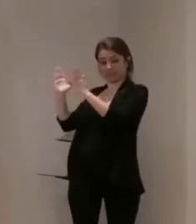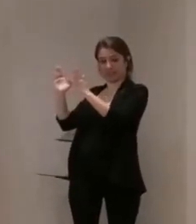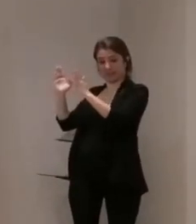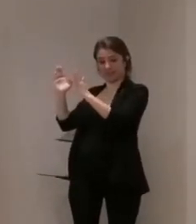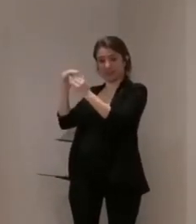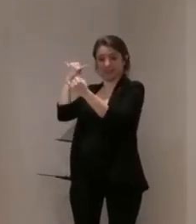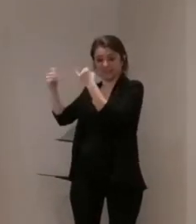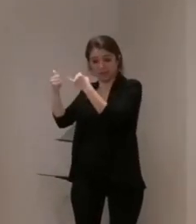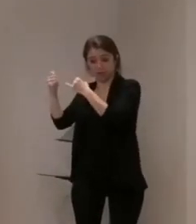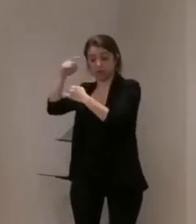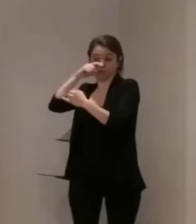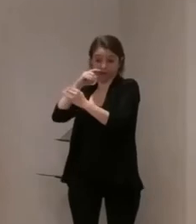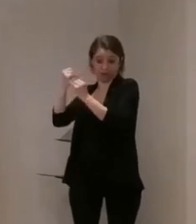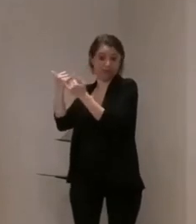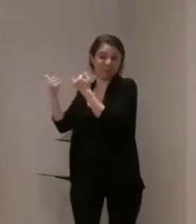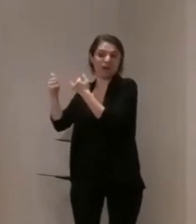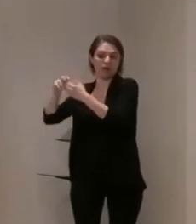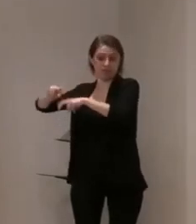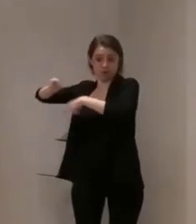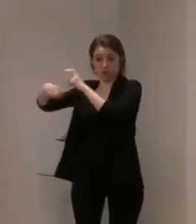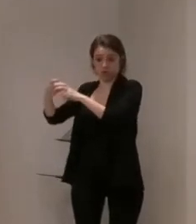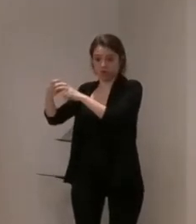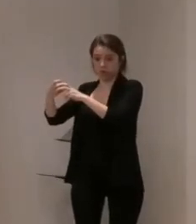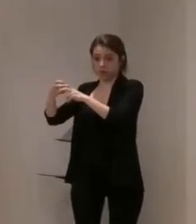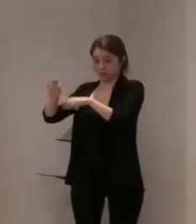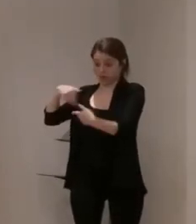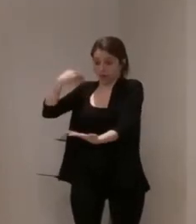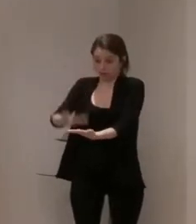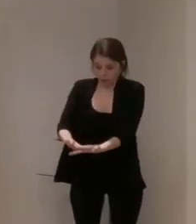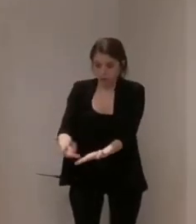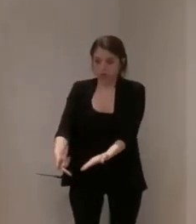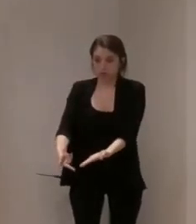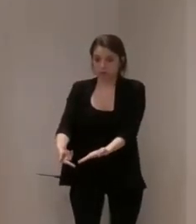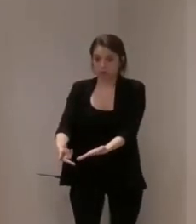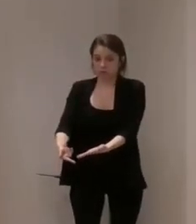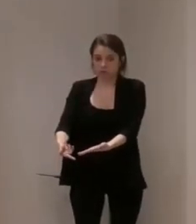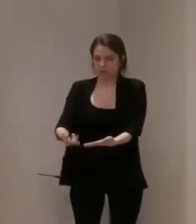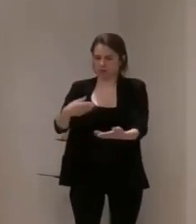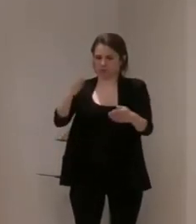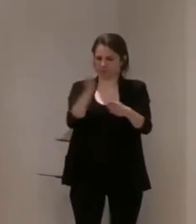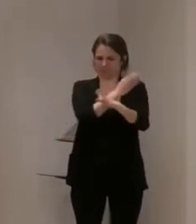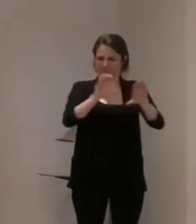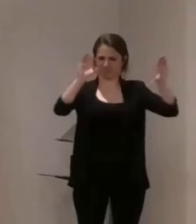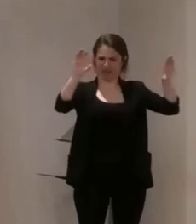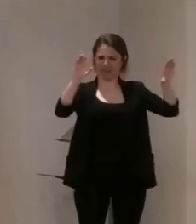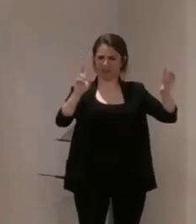mateix amb què es produïa el franquisme, i és el mateix que tornant a viure avui. Llavors,